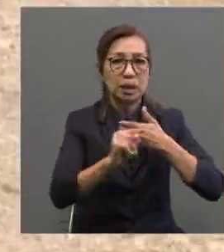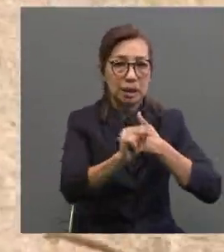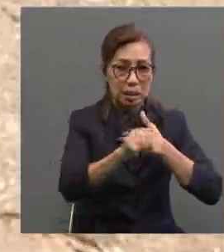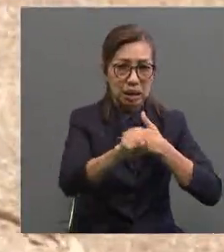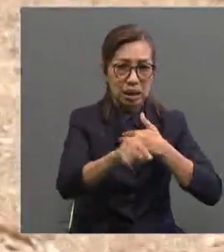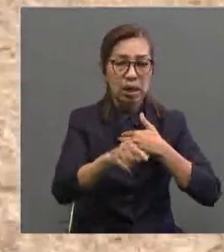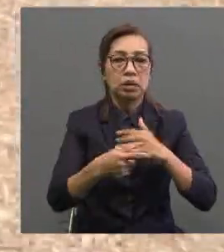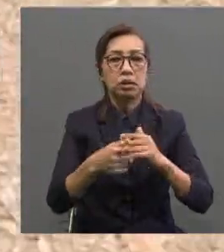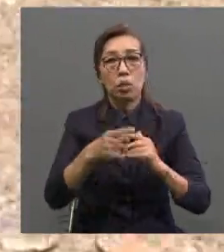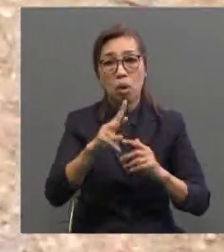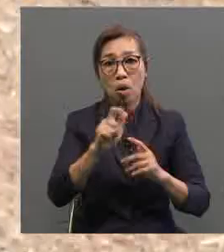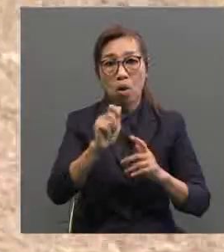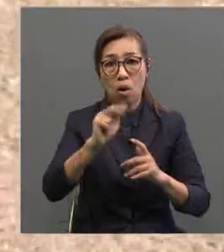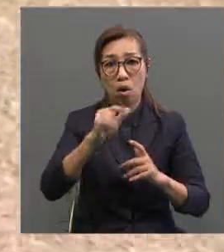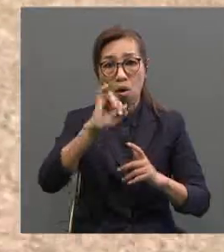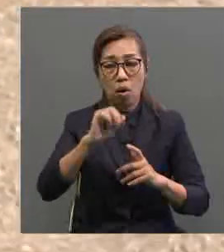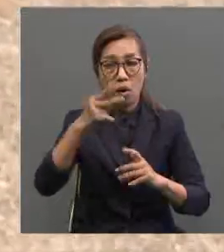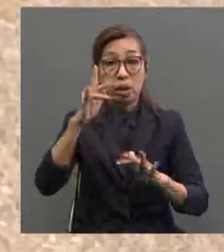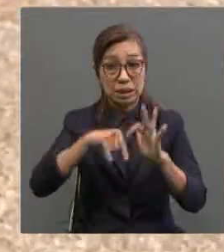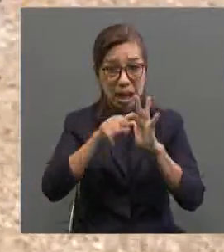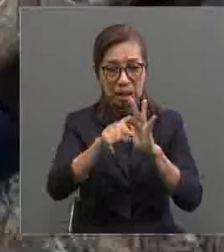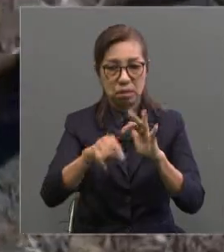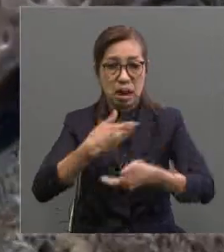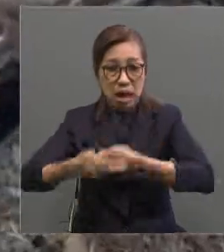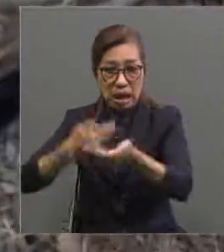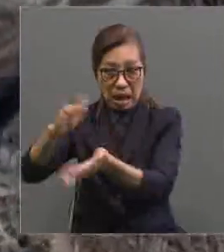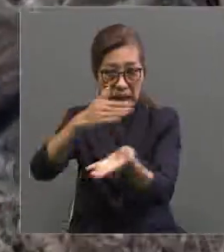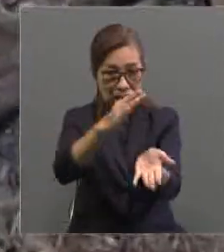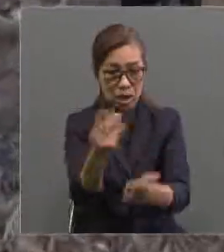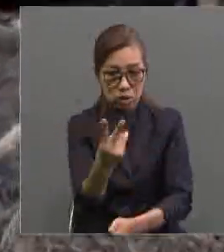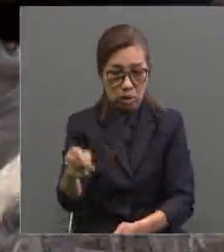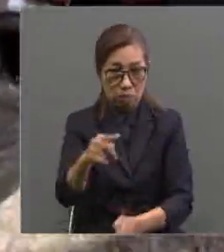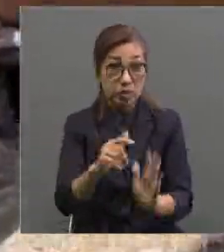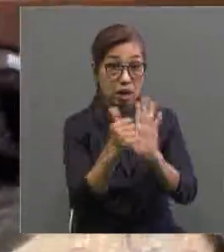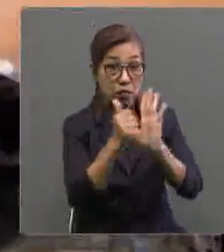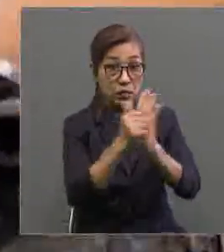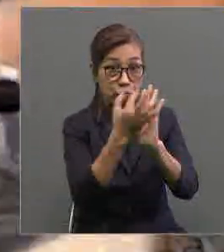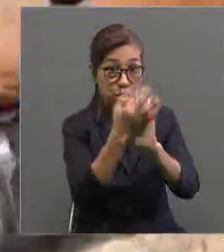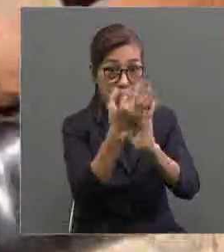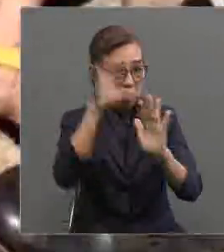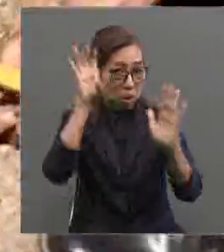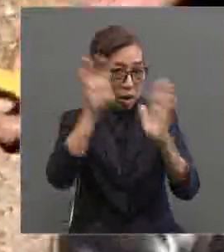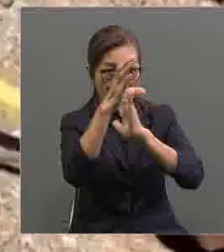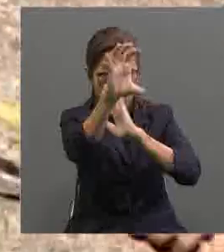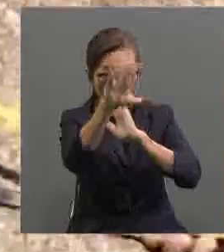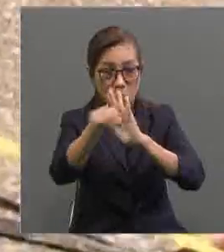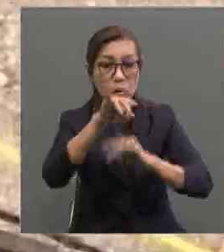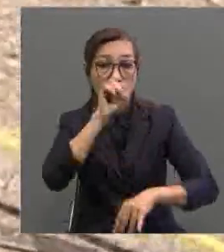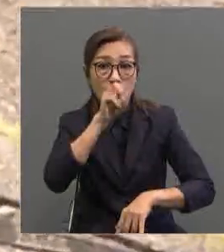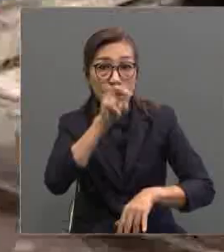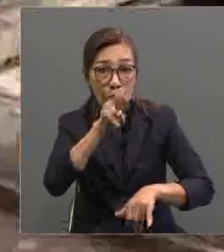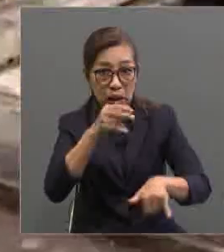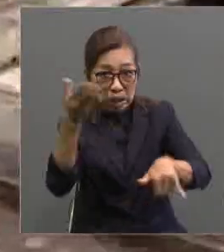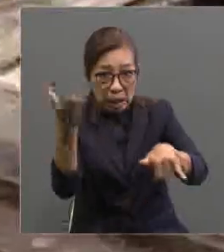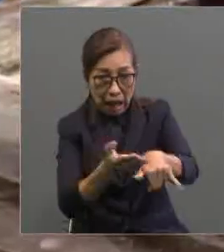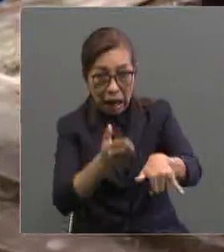ที่จังหวัดตราดค่ะซึ่งจะข่าวเนี่ยเขาก็บอกว่ามีเพจแห่งหนึ่งเนี่ยนะคะมีการโพสต์รูปภาพซากของตัวเงินตัว